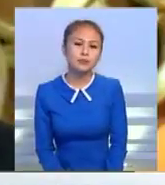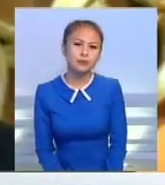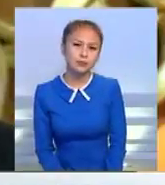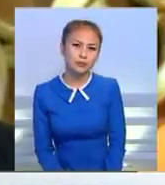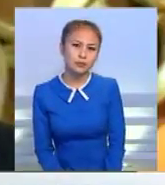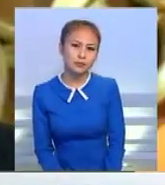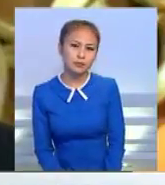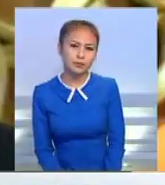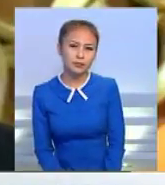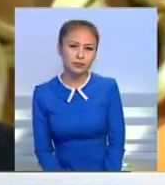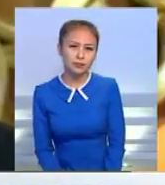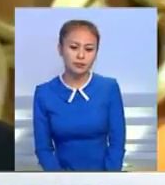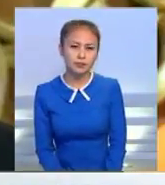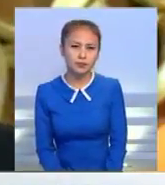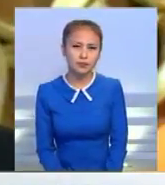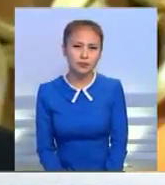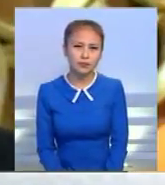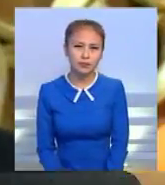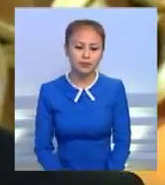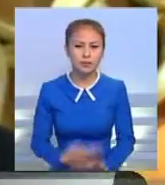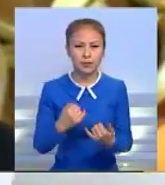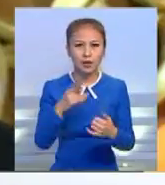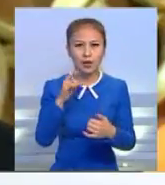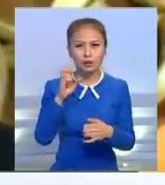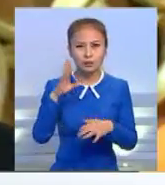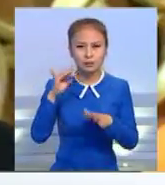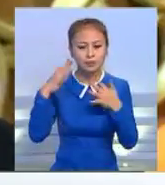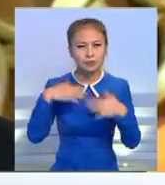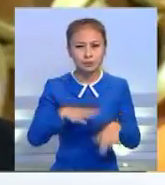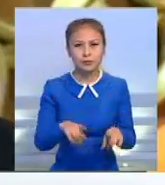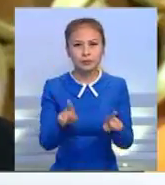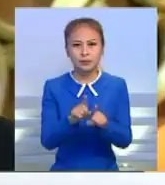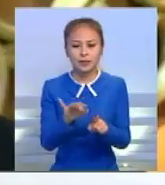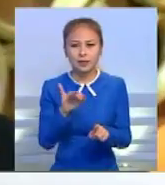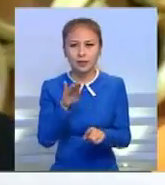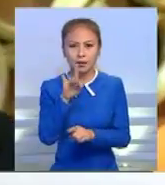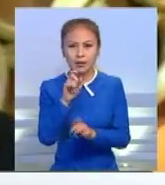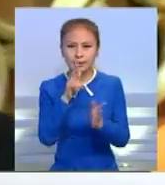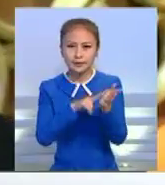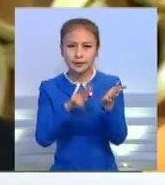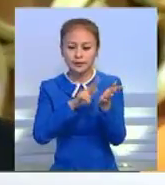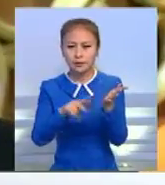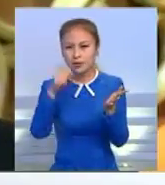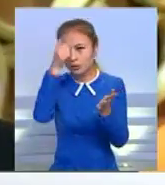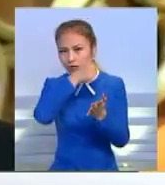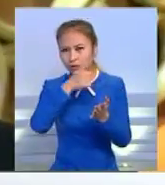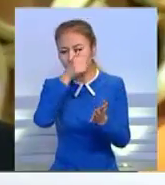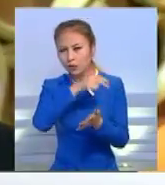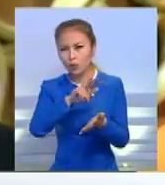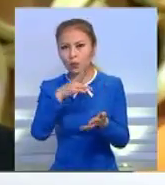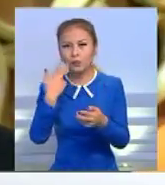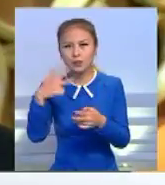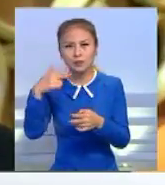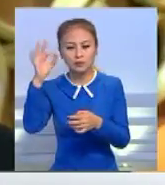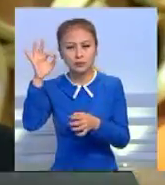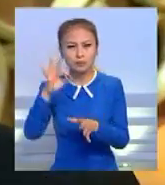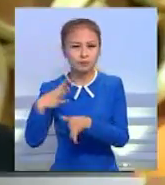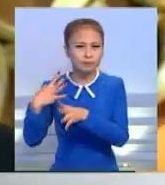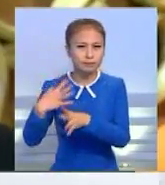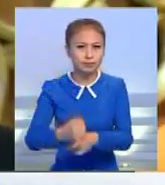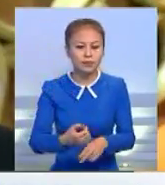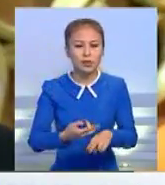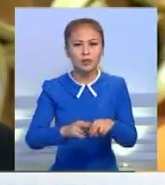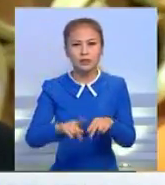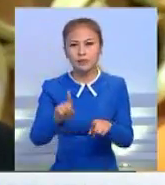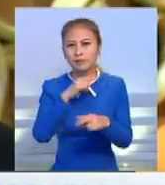Все эти вопросы связаны. Каспий теңізіндегі бекіренің көлемі 80-ші жылдармен салыстырғанда 30 есе азайды. Сондықтан бұл мәселені